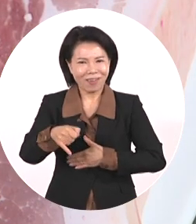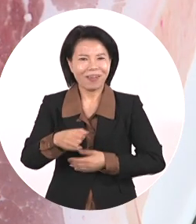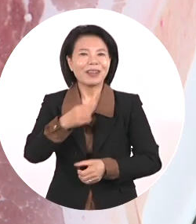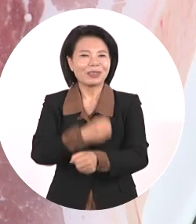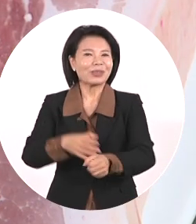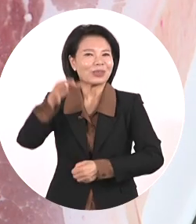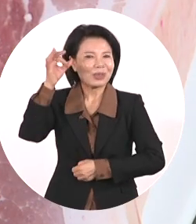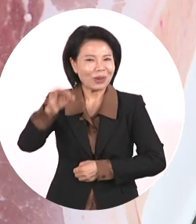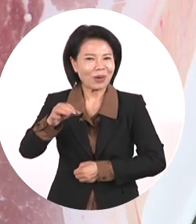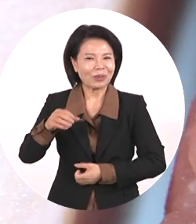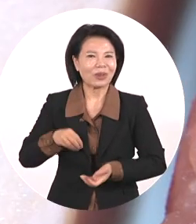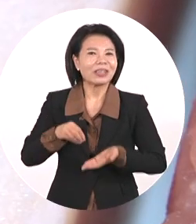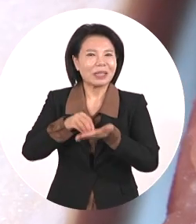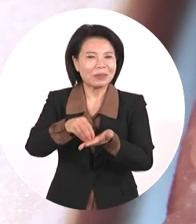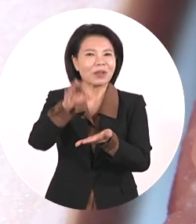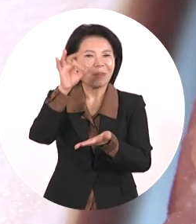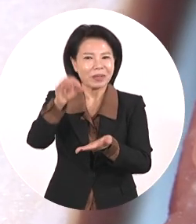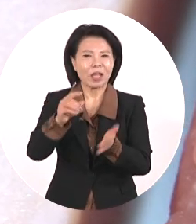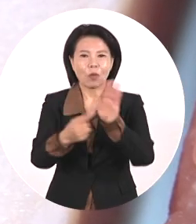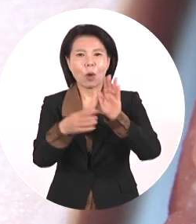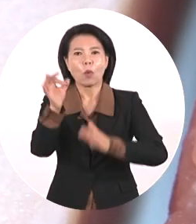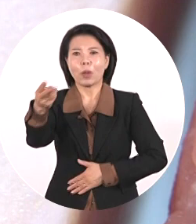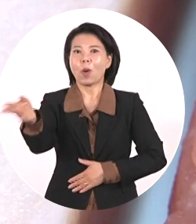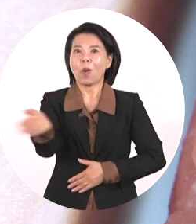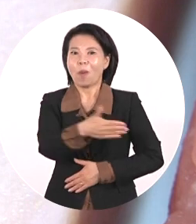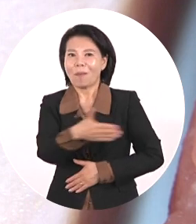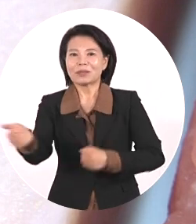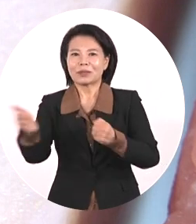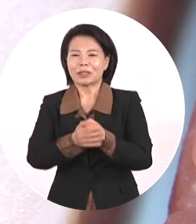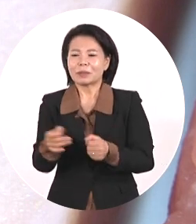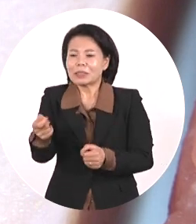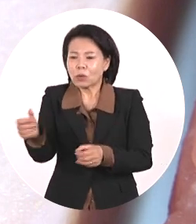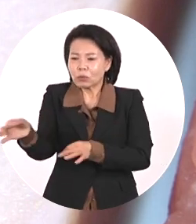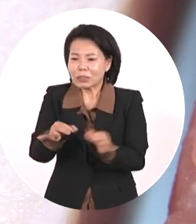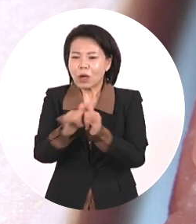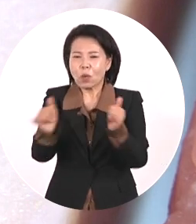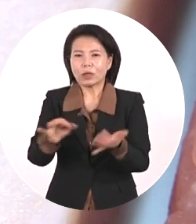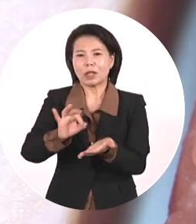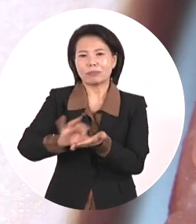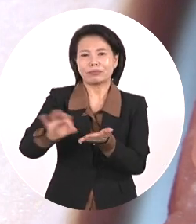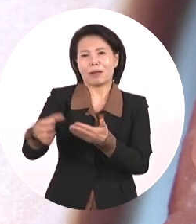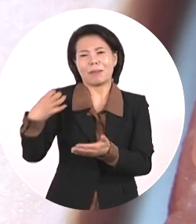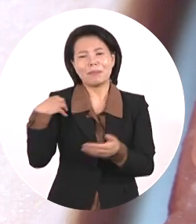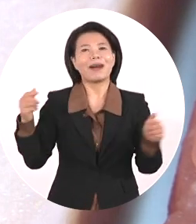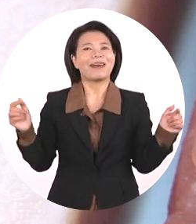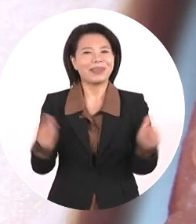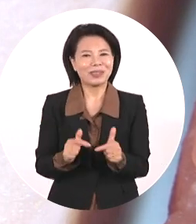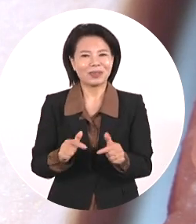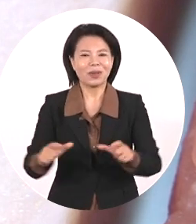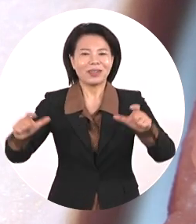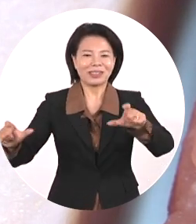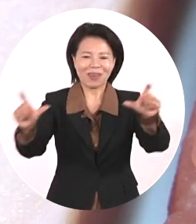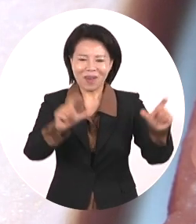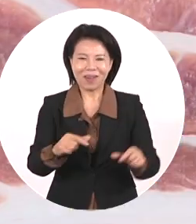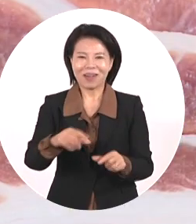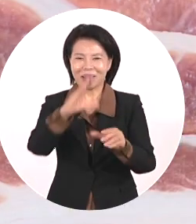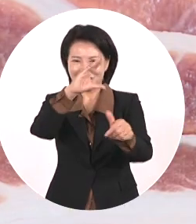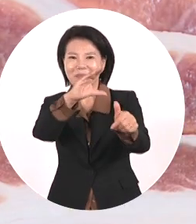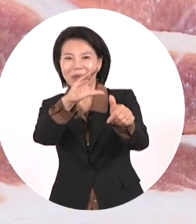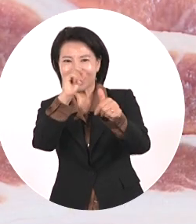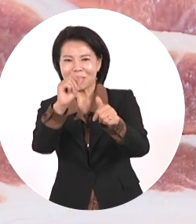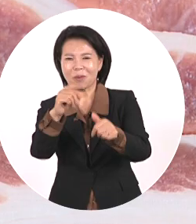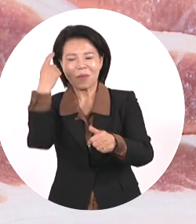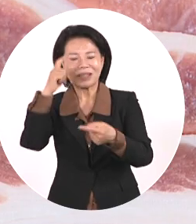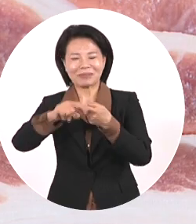수수료와 입점비, 광고비가 없는 점이 장점으로 소상공인의 비용 부담을 덜어주며 지역 상생